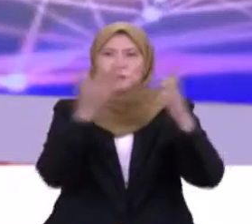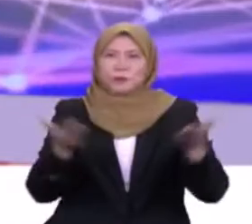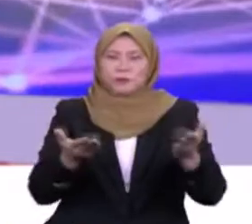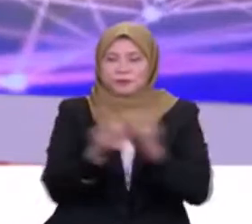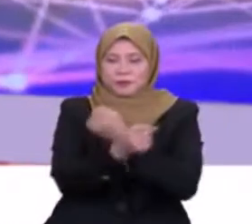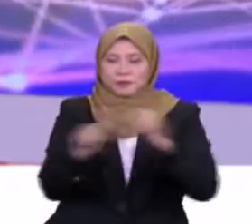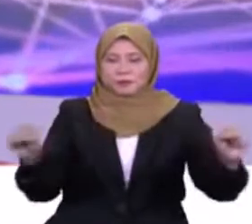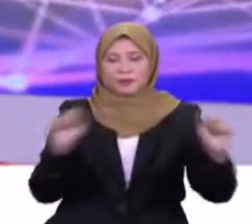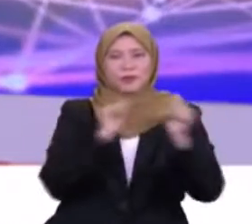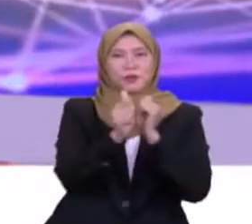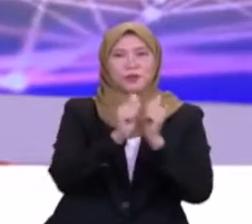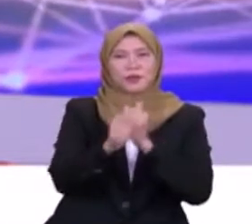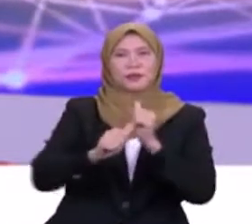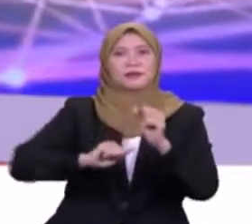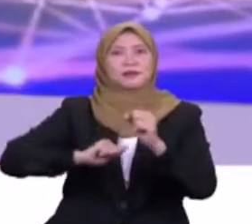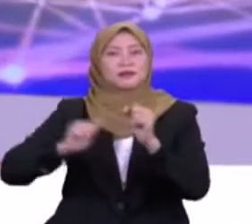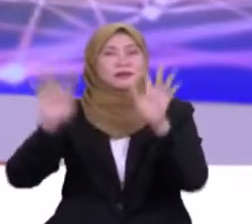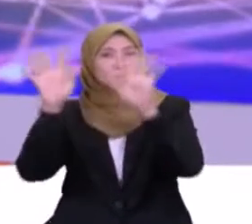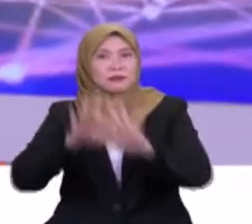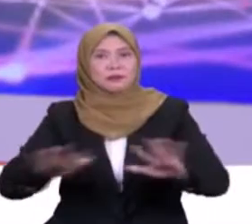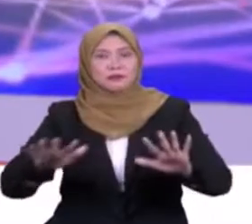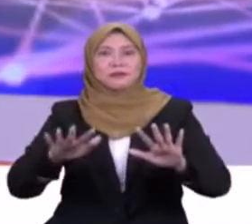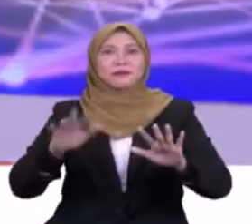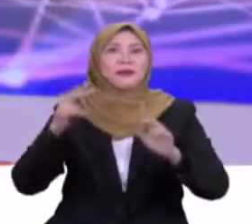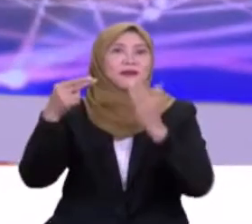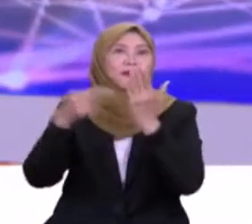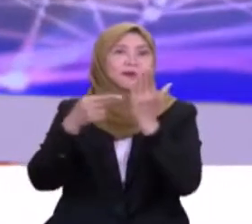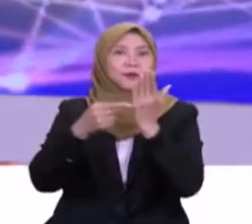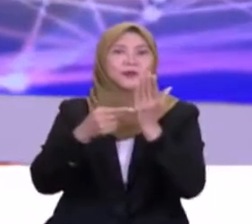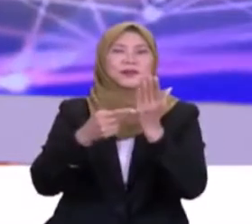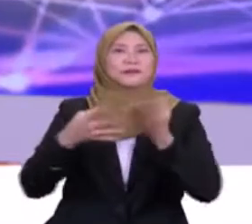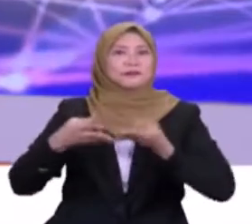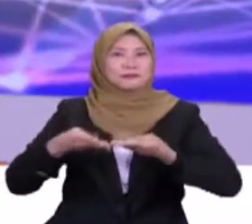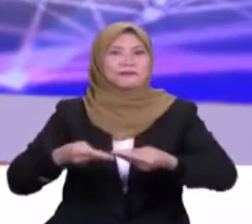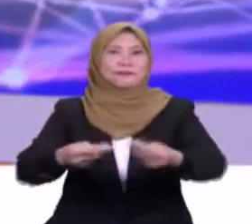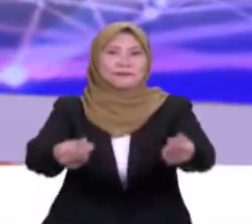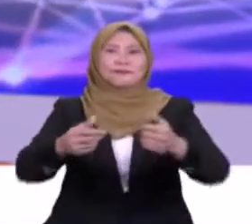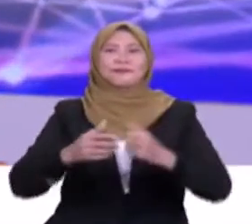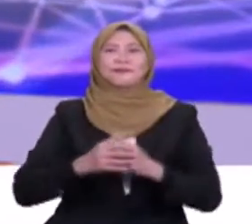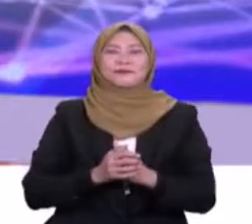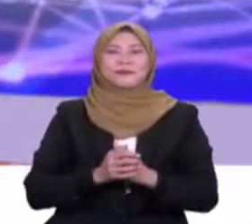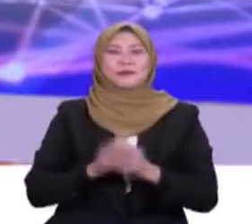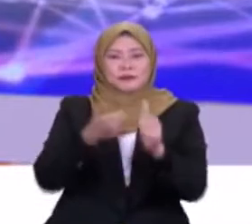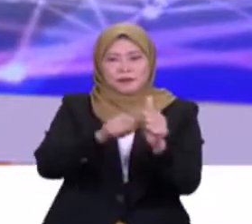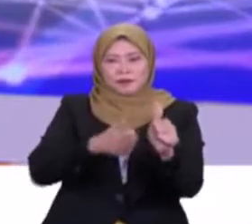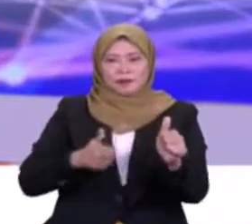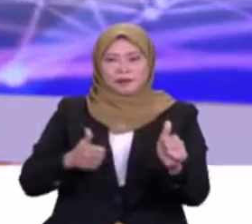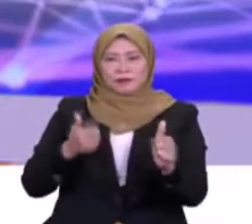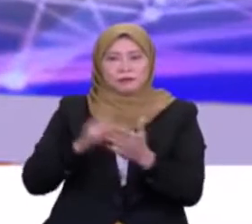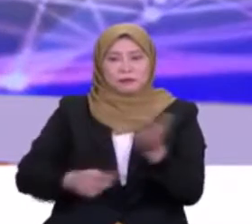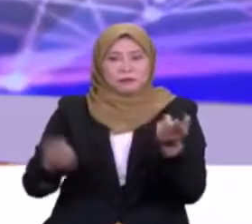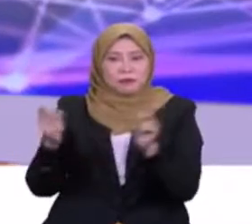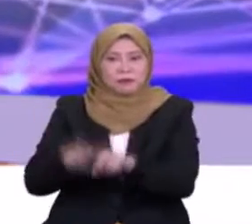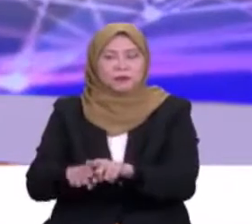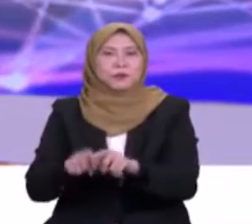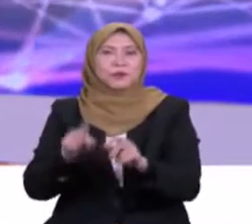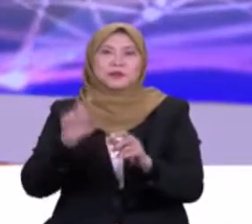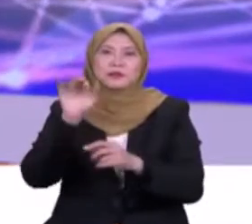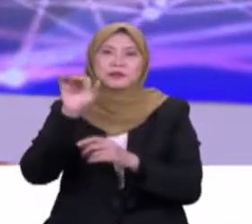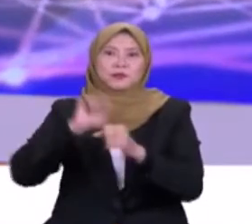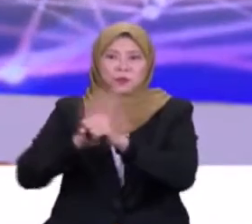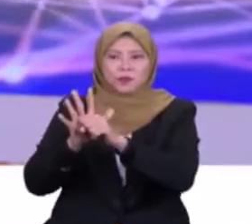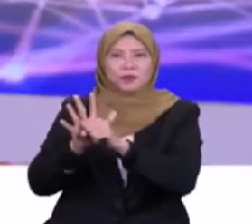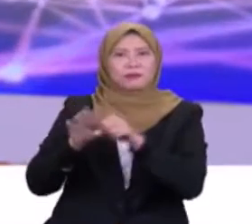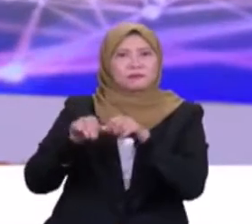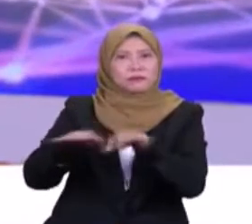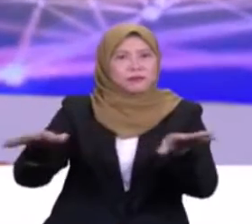menghadapi sukan c2021 Hanoi berjalan lancar sekaligus mengelak daripada sebarang isu kau bisa